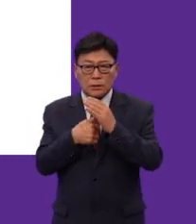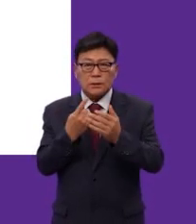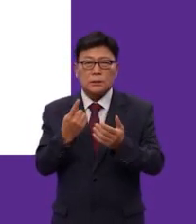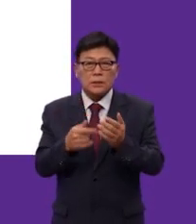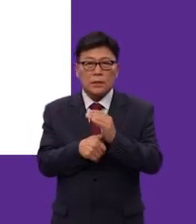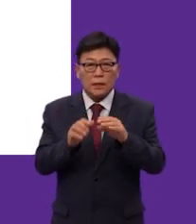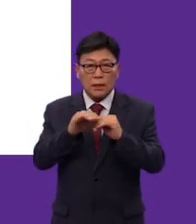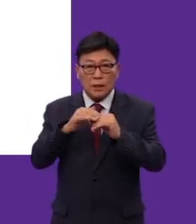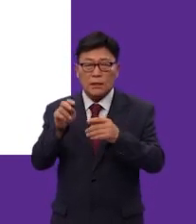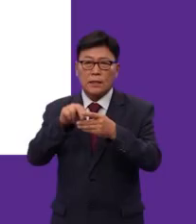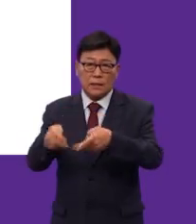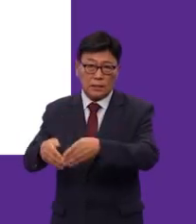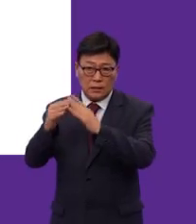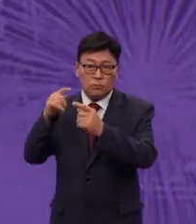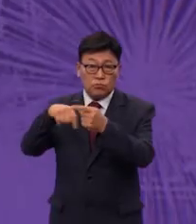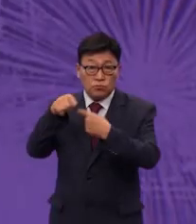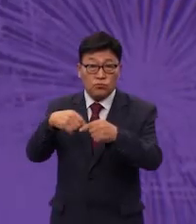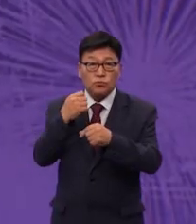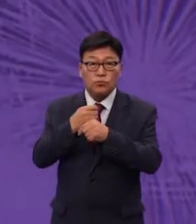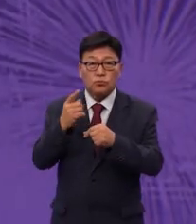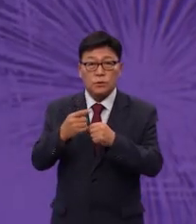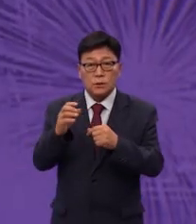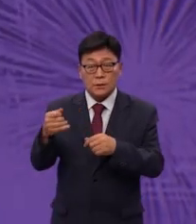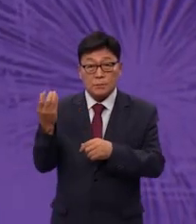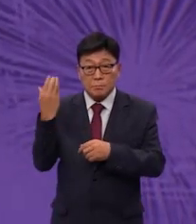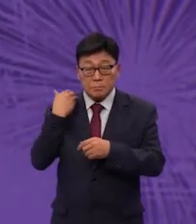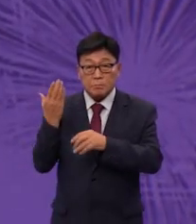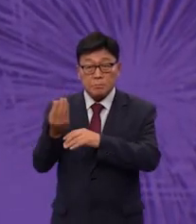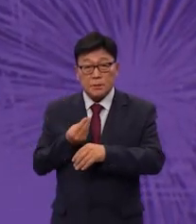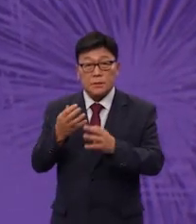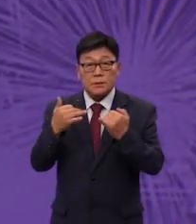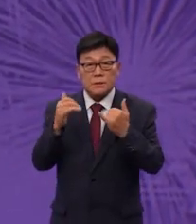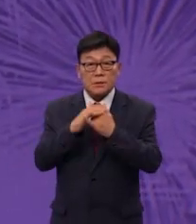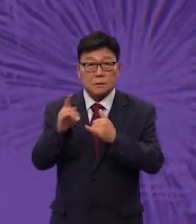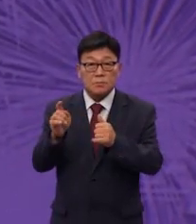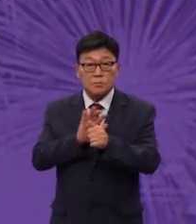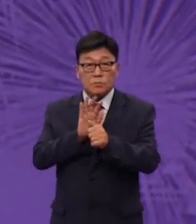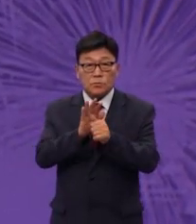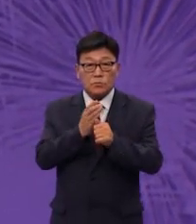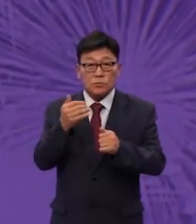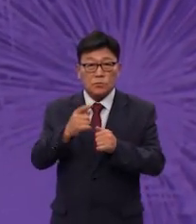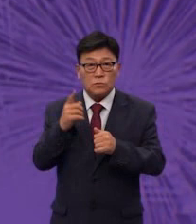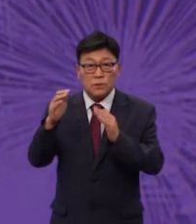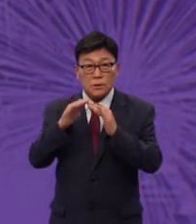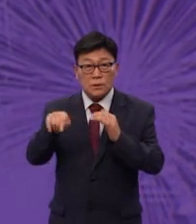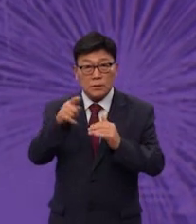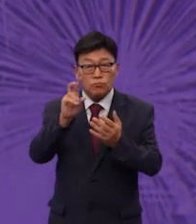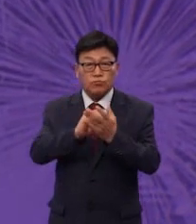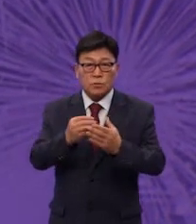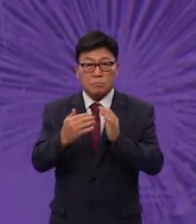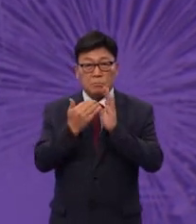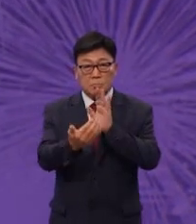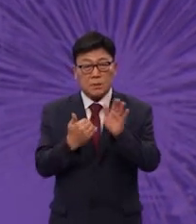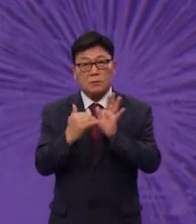임대차 상담센터를 별도 운영함으로써 임차인의 상담을 돕고 부동산 관련 지식 부재로 인한 분쟁을 예방할